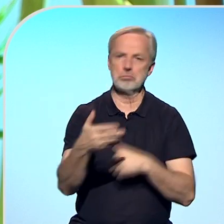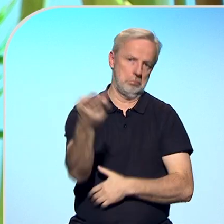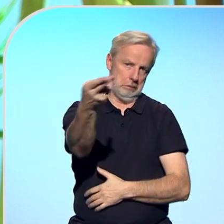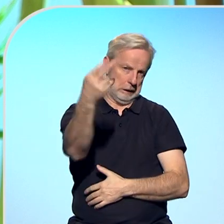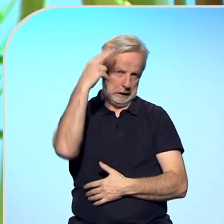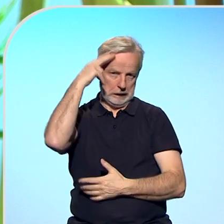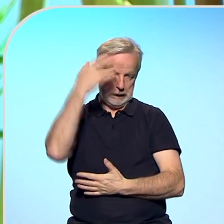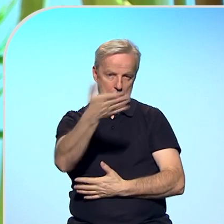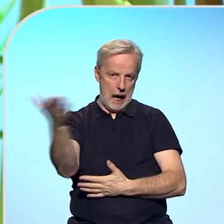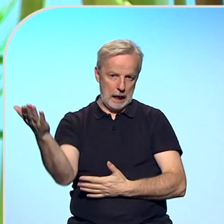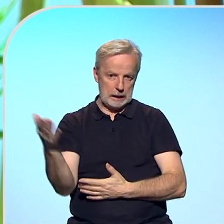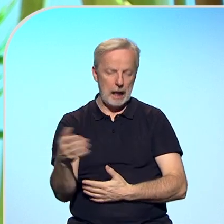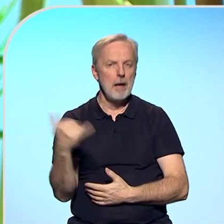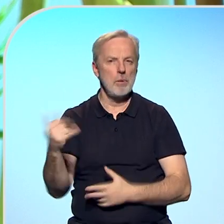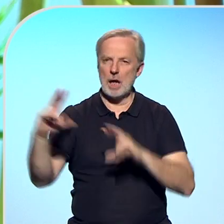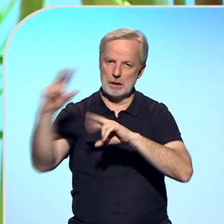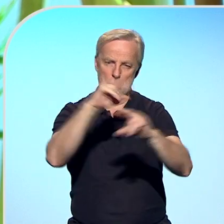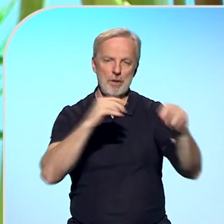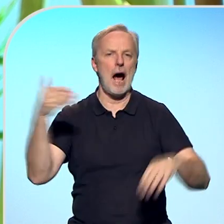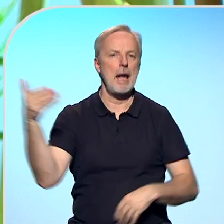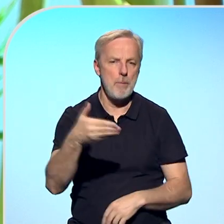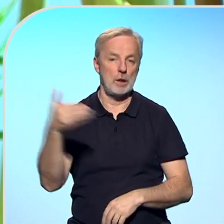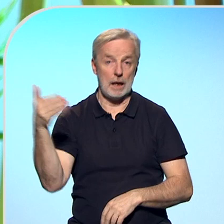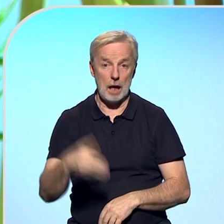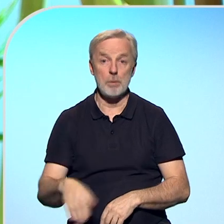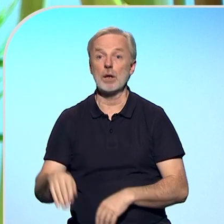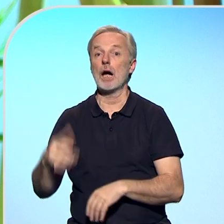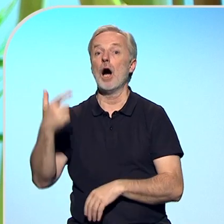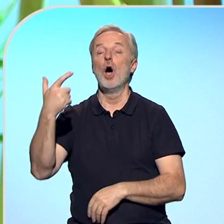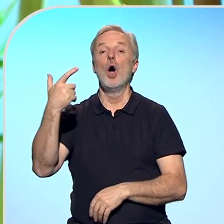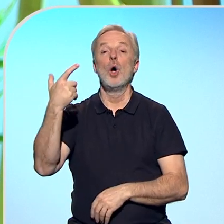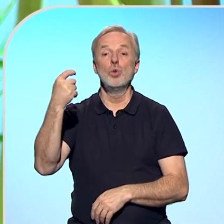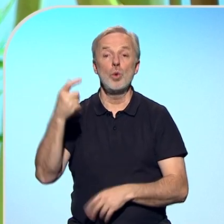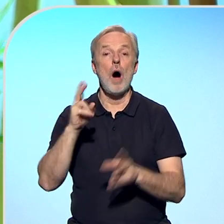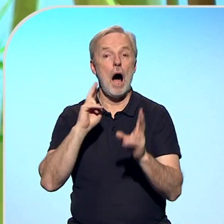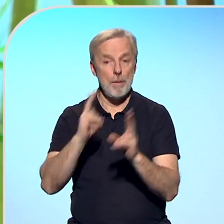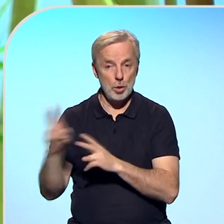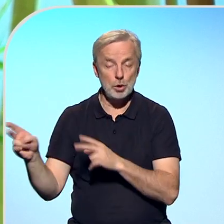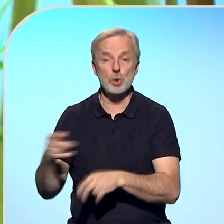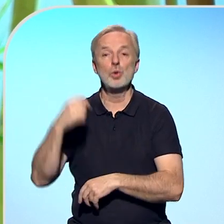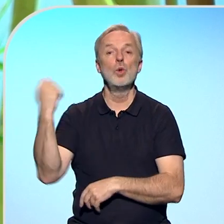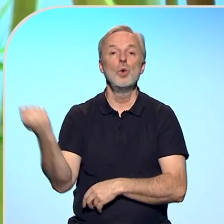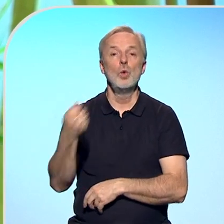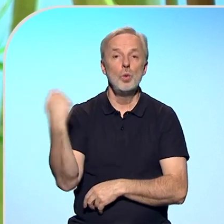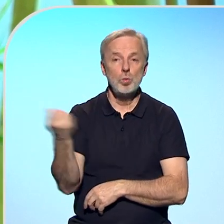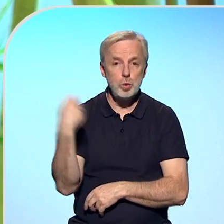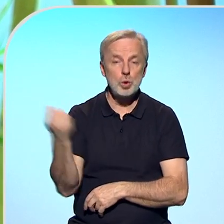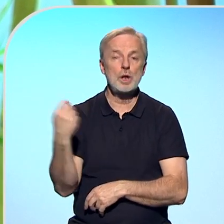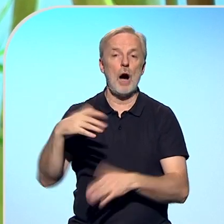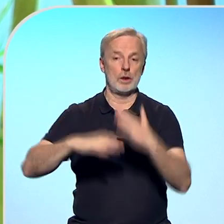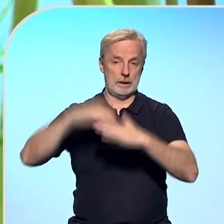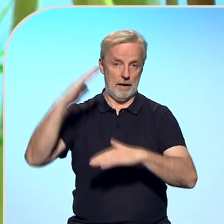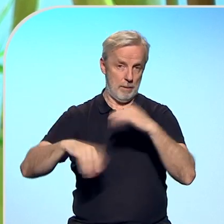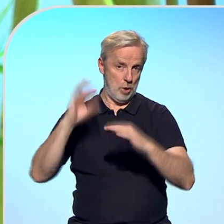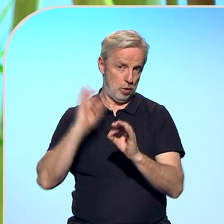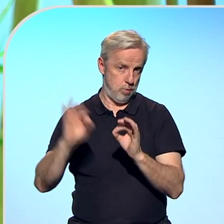a vždy nám v těch uších rezonují. Ta druhá je taktiež preklonovací úver zo stavebného sporenia, který může mít